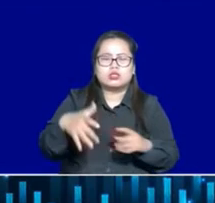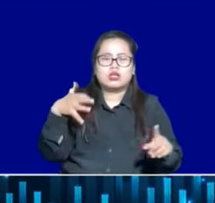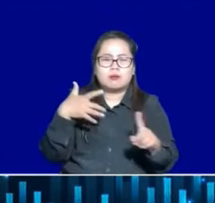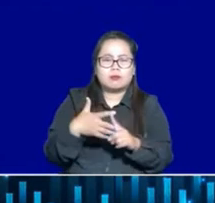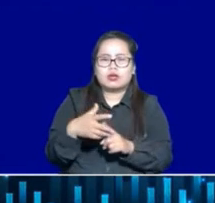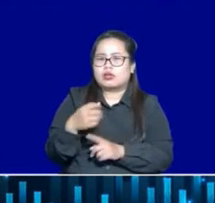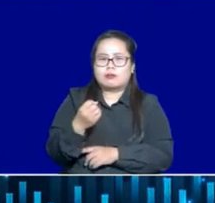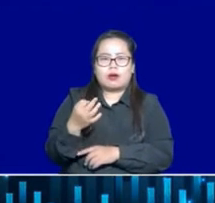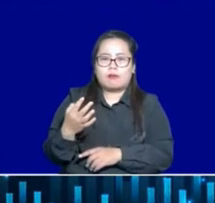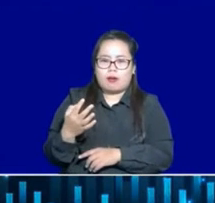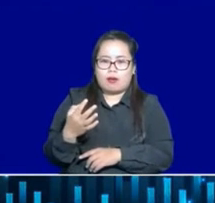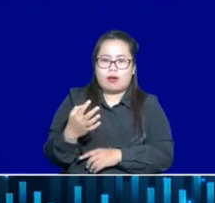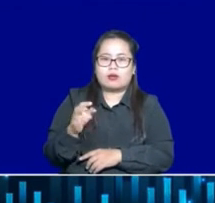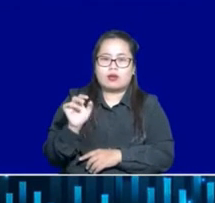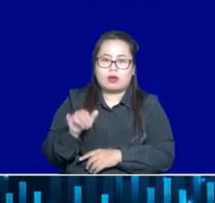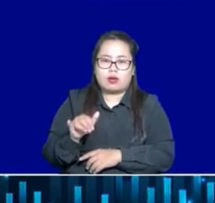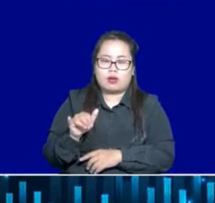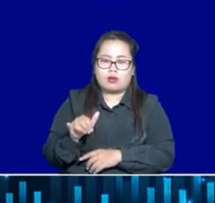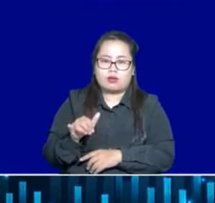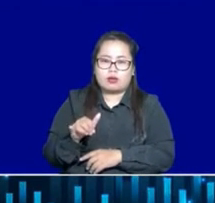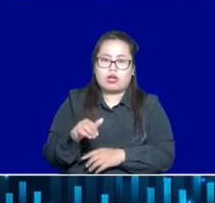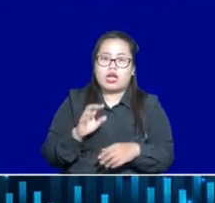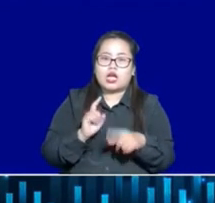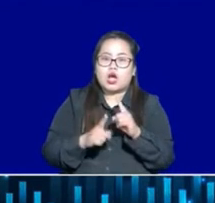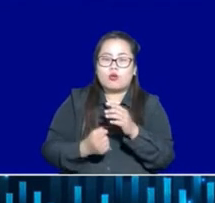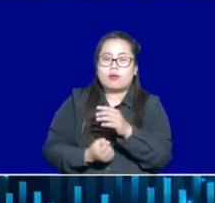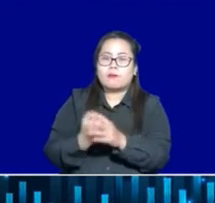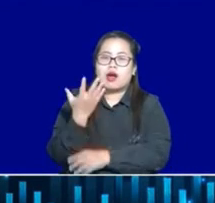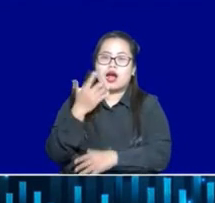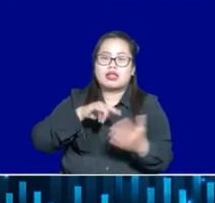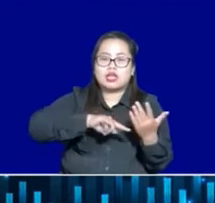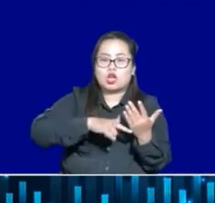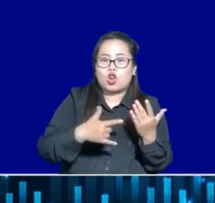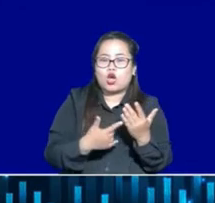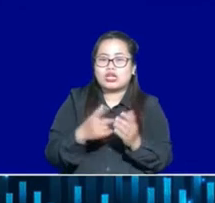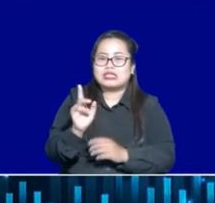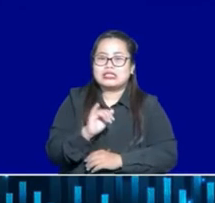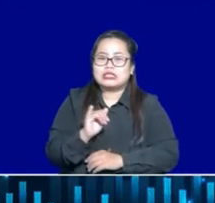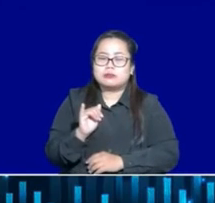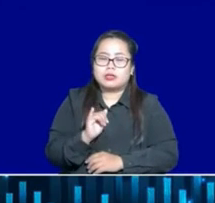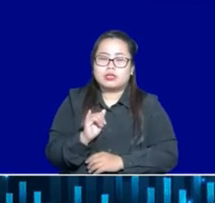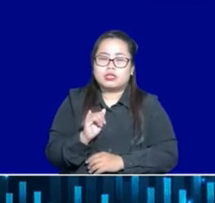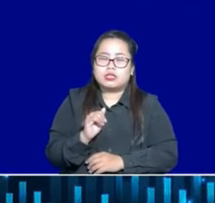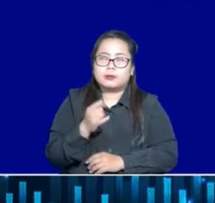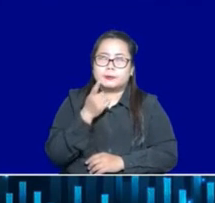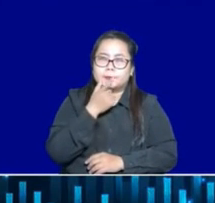berapa. Ya, pengembangan teknologi seperti